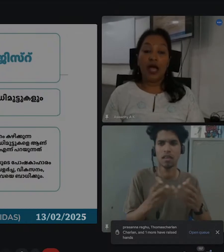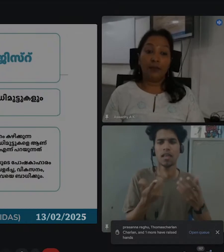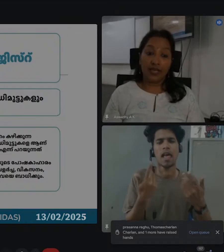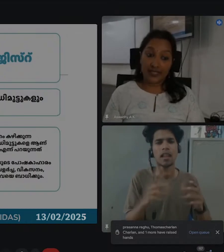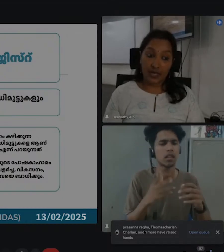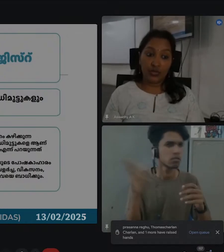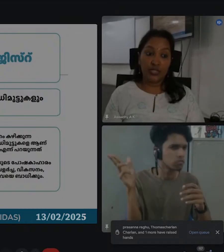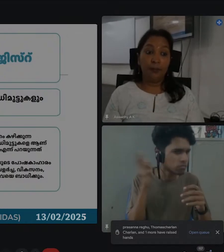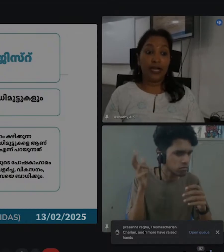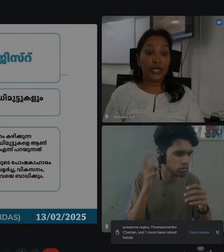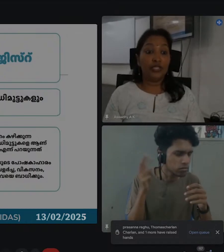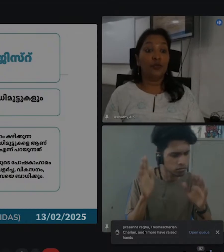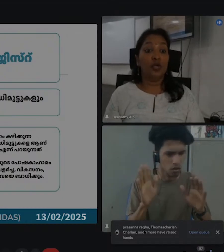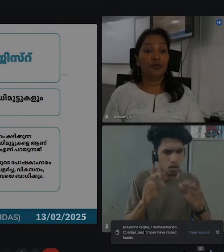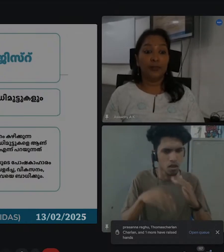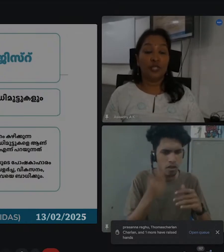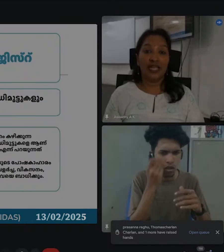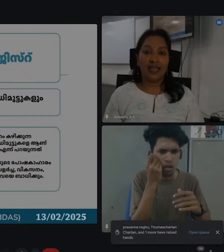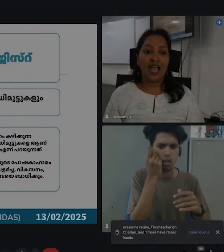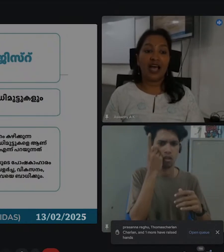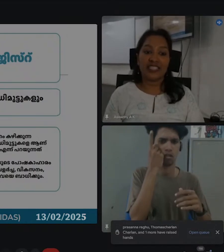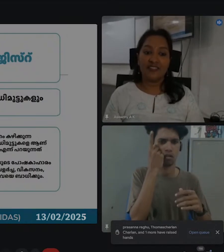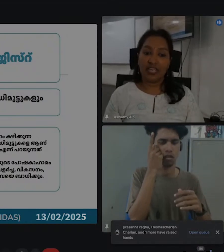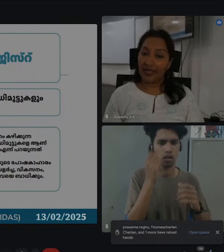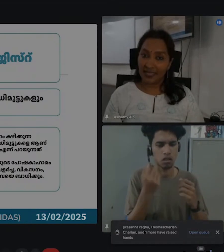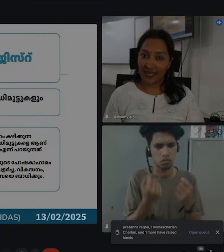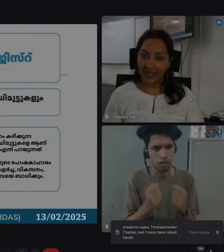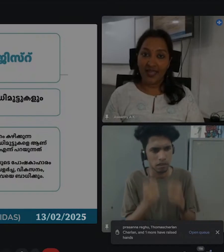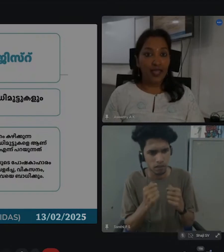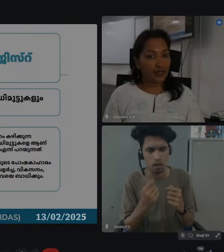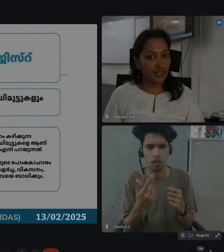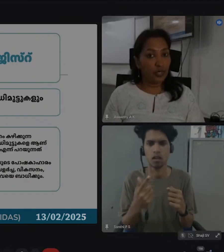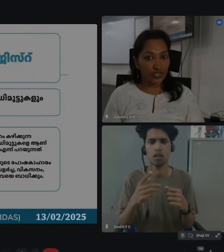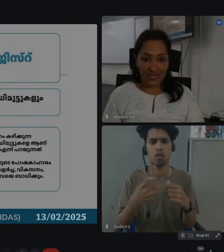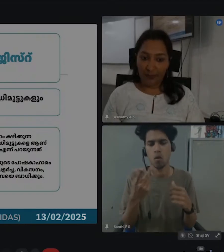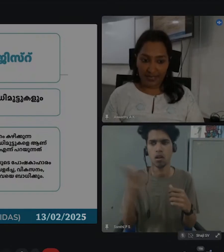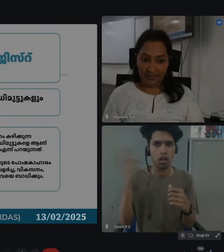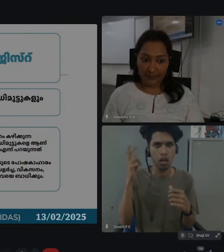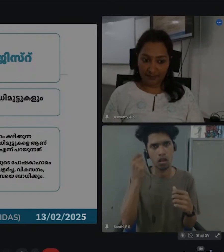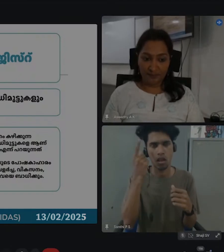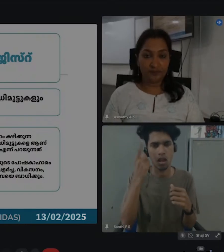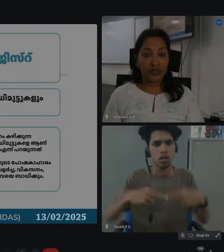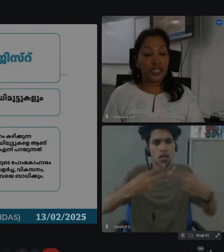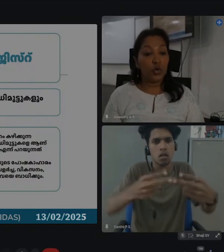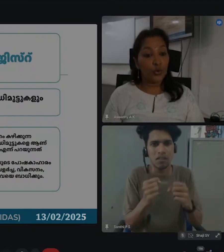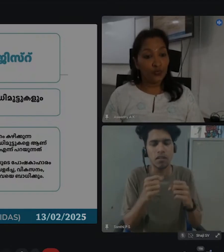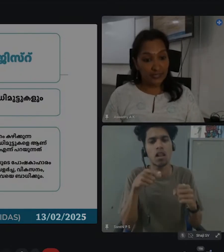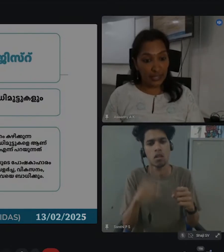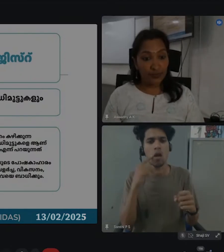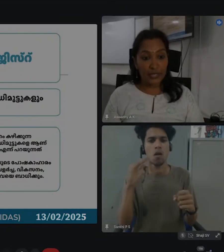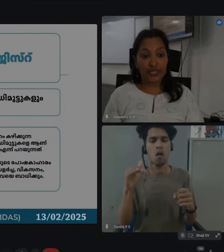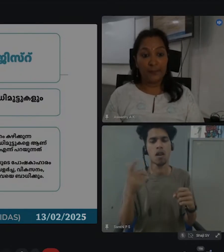കേൾക്കുന്നതിനും അത് മനസ്സിലാക്കുന്നതിനും പറയുന്നതിനുമുള്ള ബുദ്ധിമുട്ടുകളെയാണ് ആശയവിനിമയ തകരാറ് എന്ന് നമ്മൾ ഒറ്റവാക്കിൽ പറയുന്നത്. ഇത്